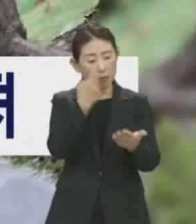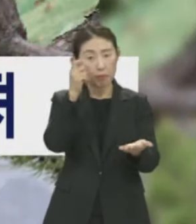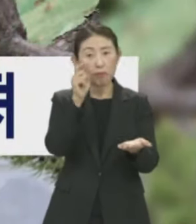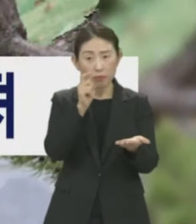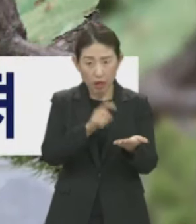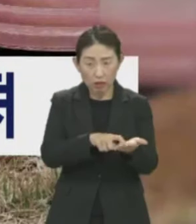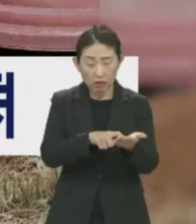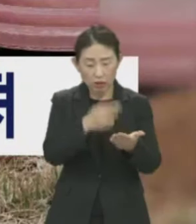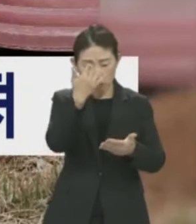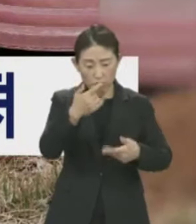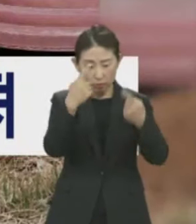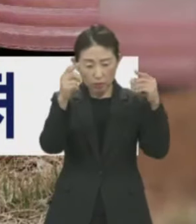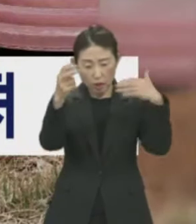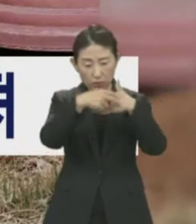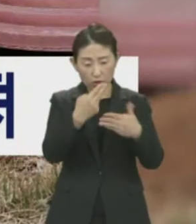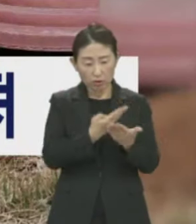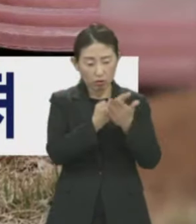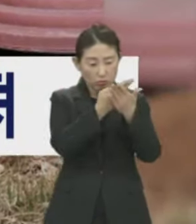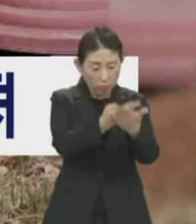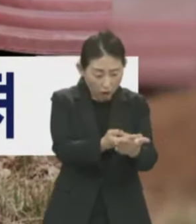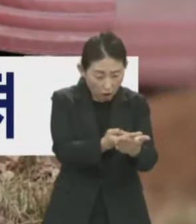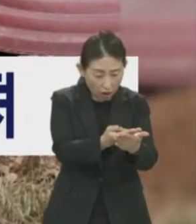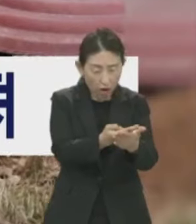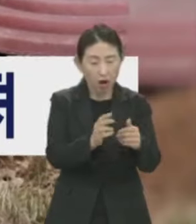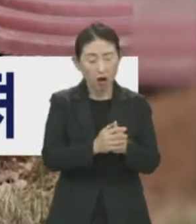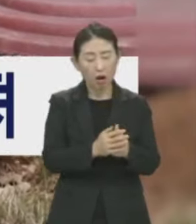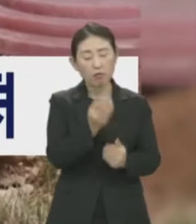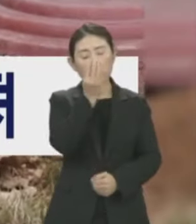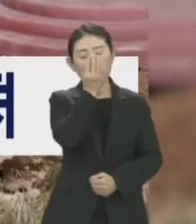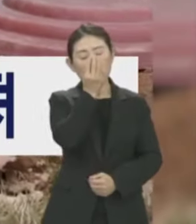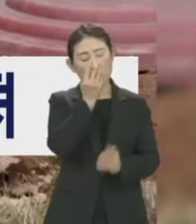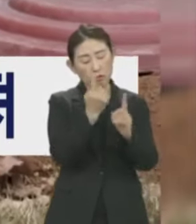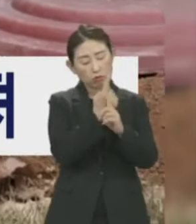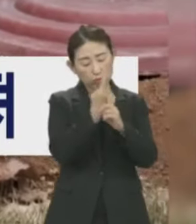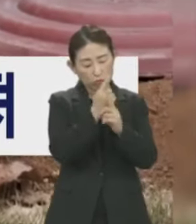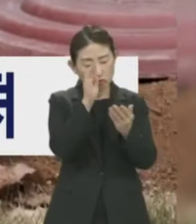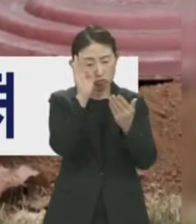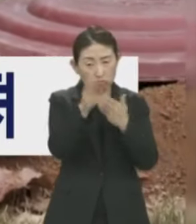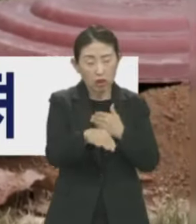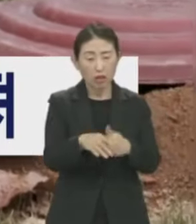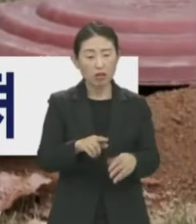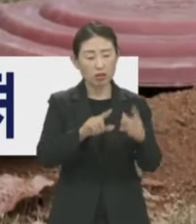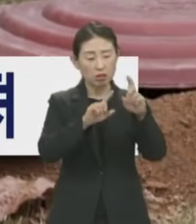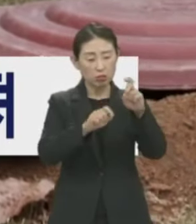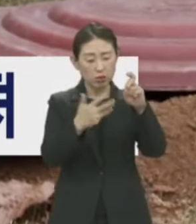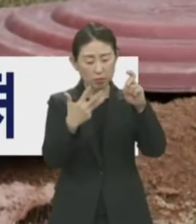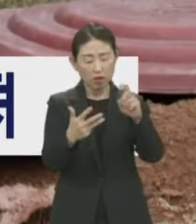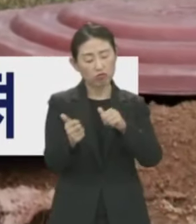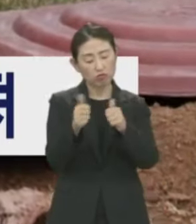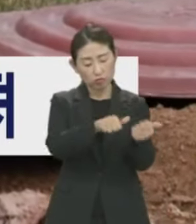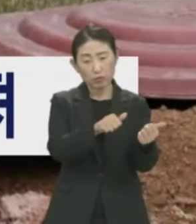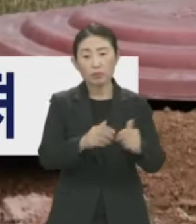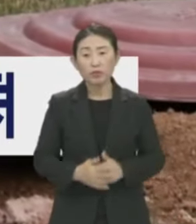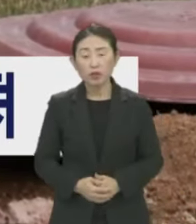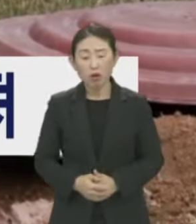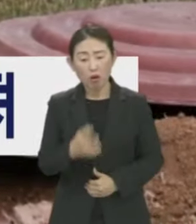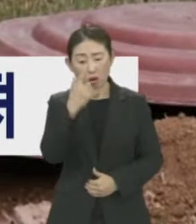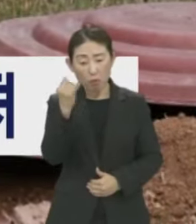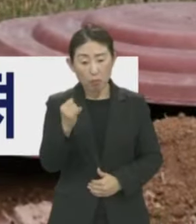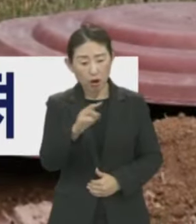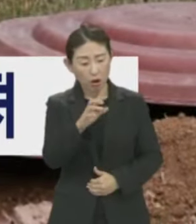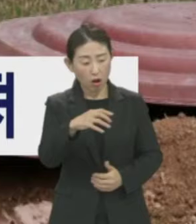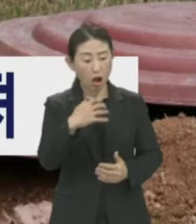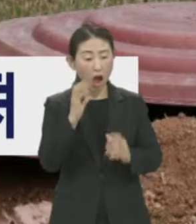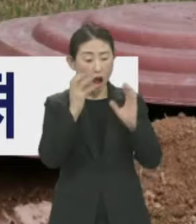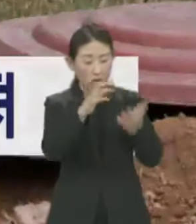발견돼 충남대 병원으로 이송된 A군은 장기간 연명치료를 받았지만 지난 8일 숨졌습니다. 친모가 아이의 사망